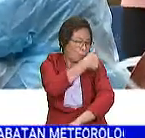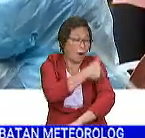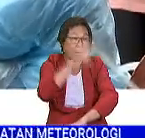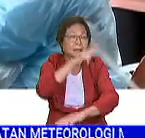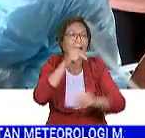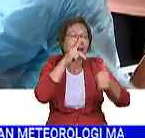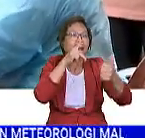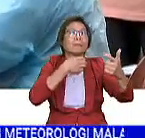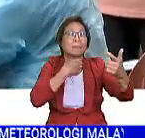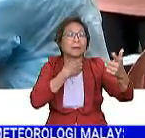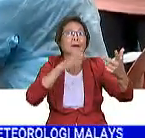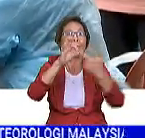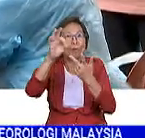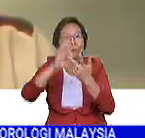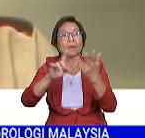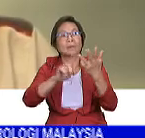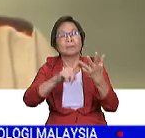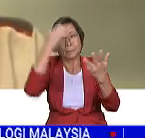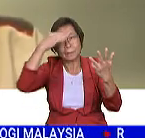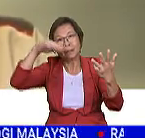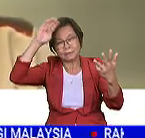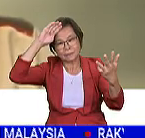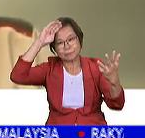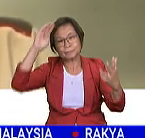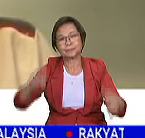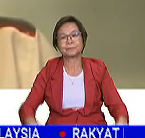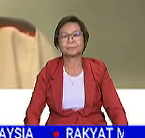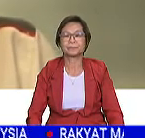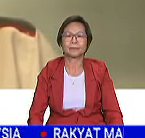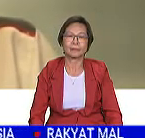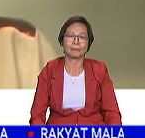di Kedah, Perak, Pulau Pinang dan Perlis.